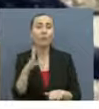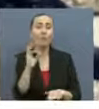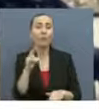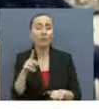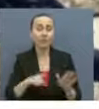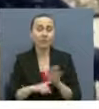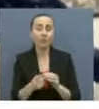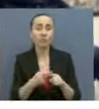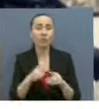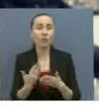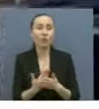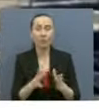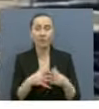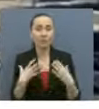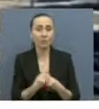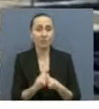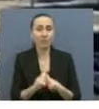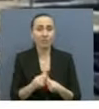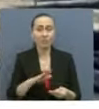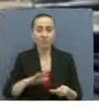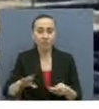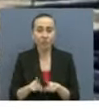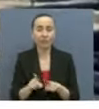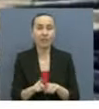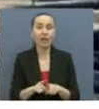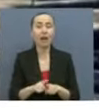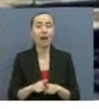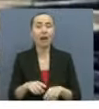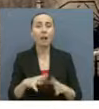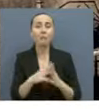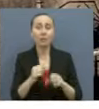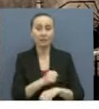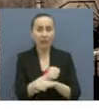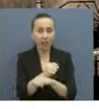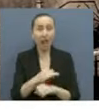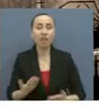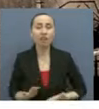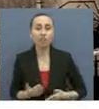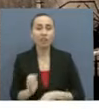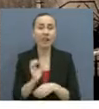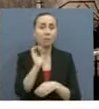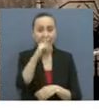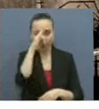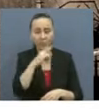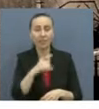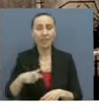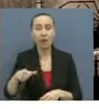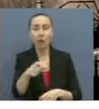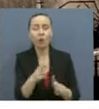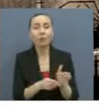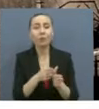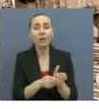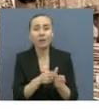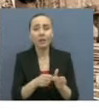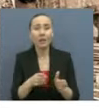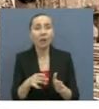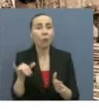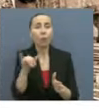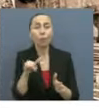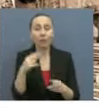новой семье стало не до нее. Поселок фашисты разбомбили, а жители эвакуировали в Казахстан. Дорогу на поезде, как тогда казалось, в